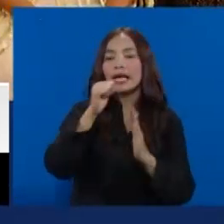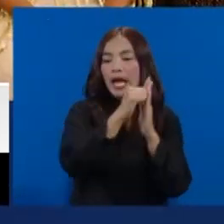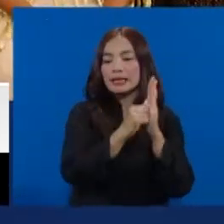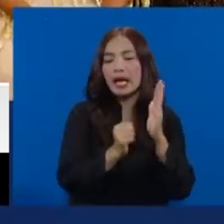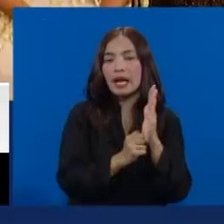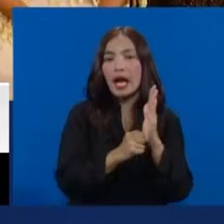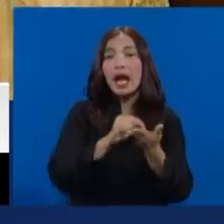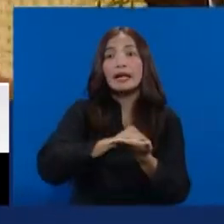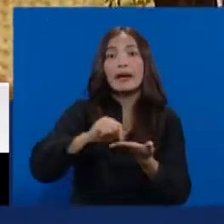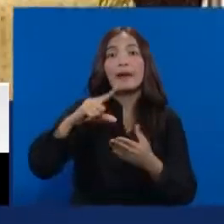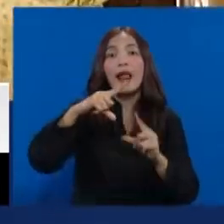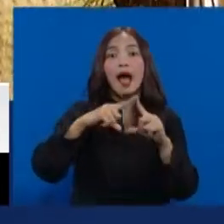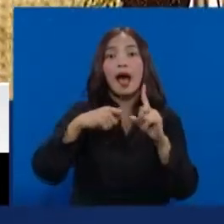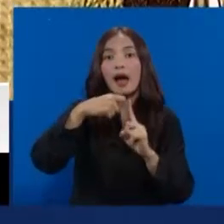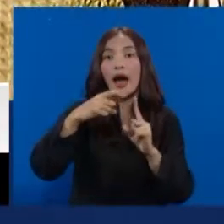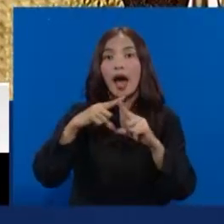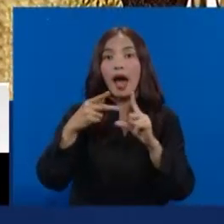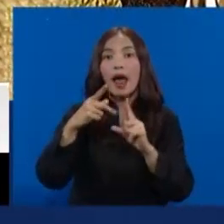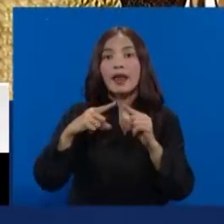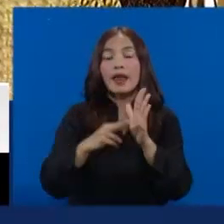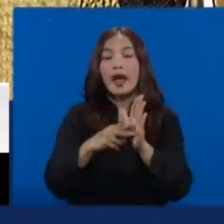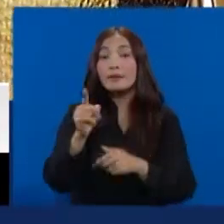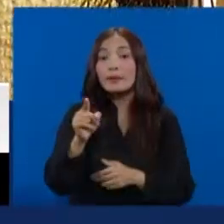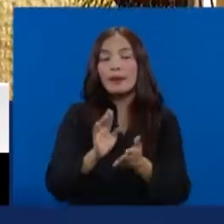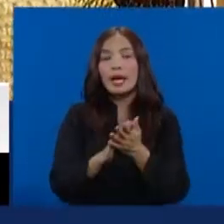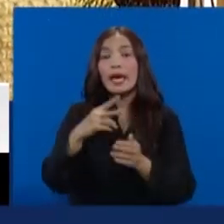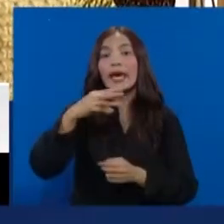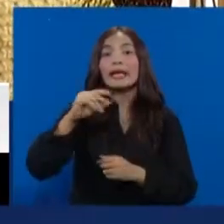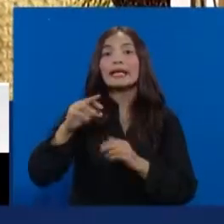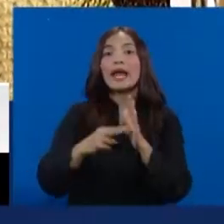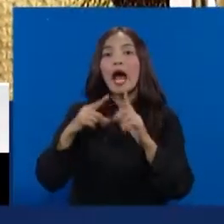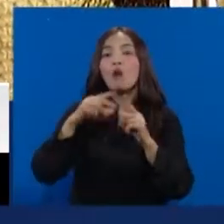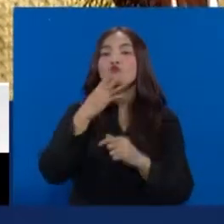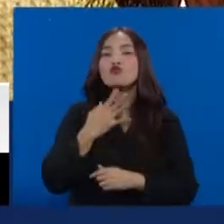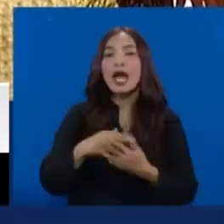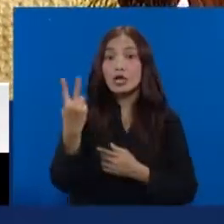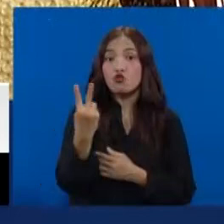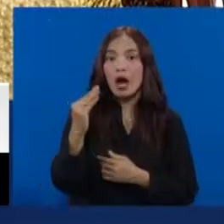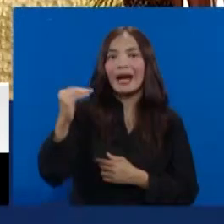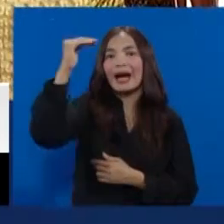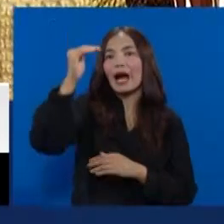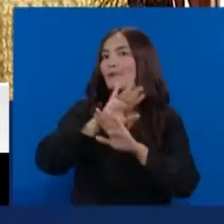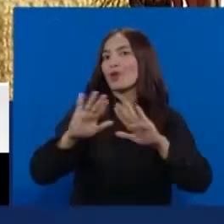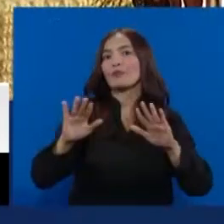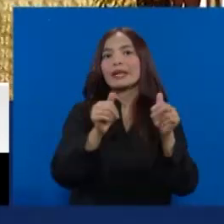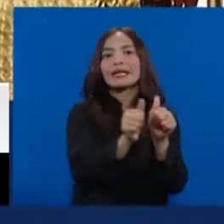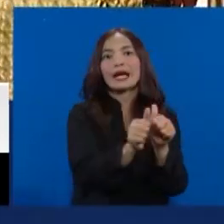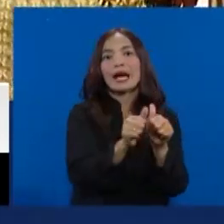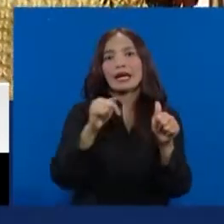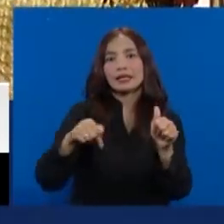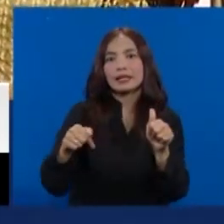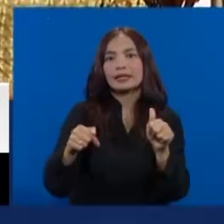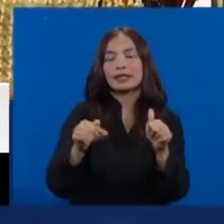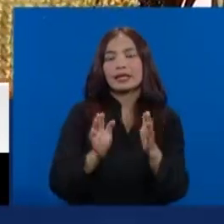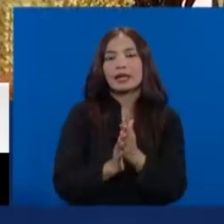yaitu namanya langkahan, karena seperti kita ketahui Erina Gundono ini mempunyai 2 kakak. mereka yang belum menikah, sehingga pada